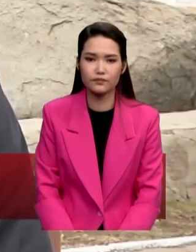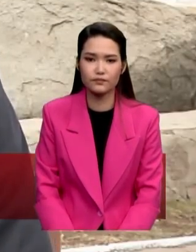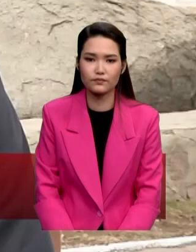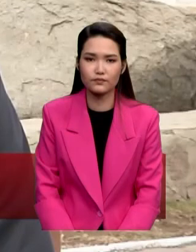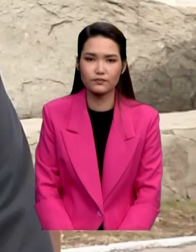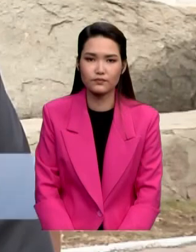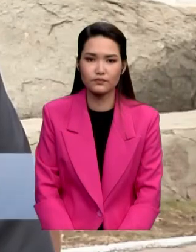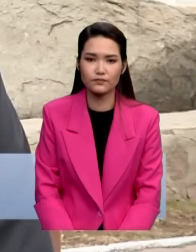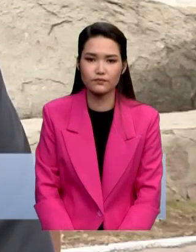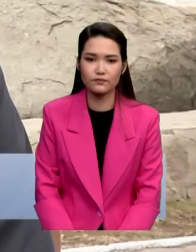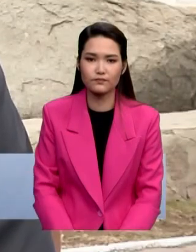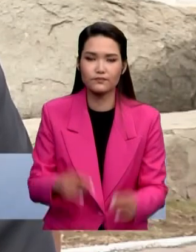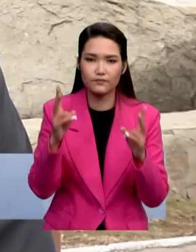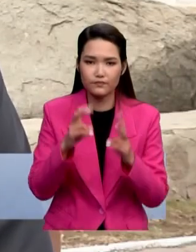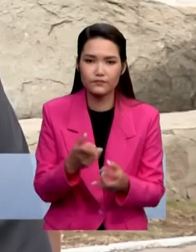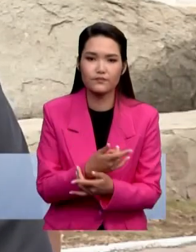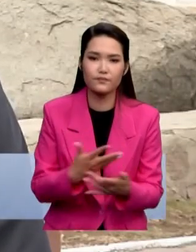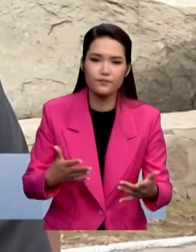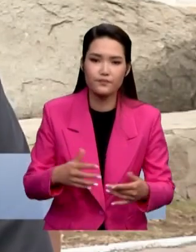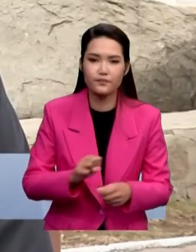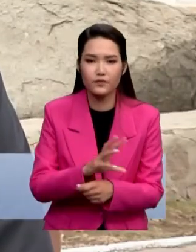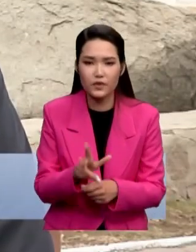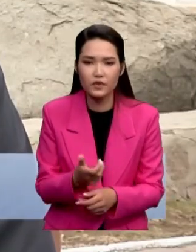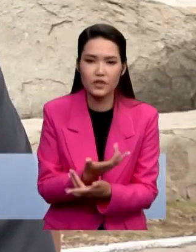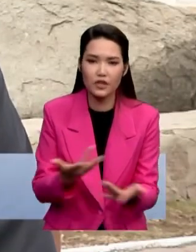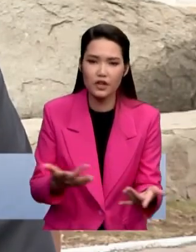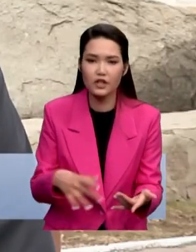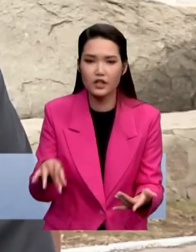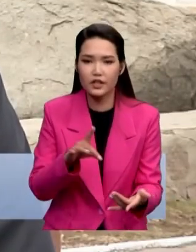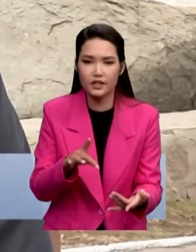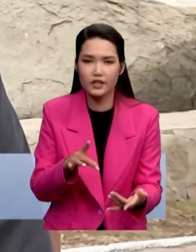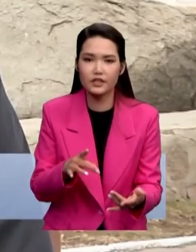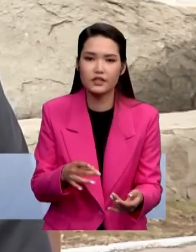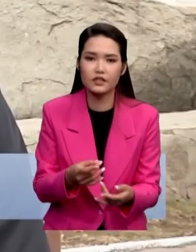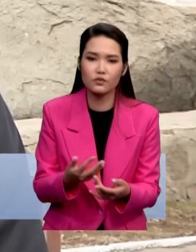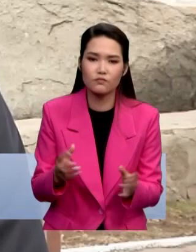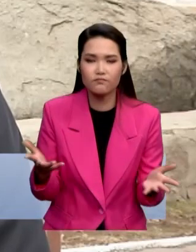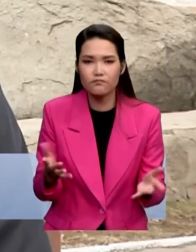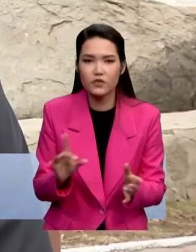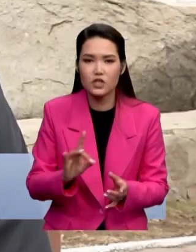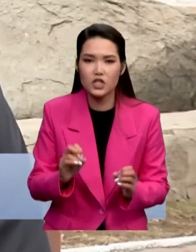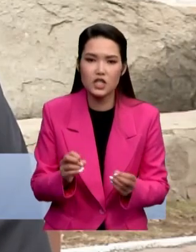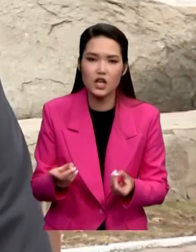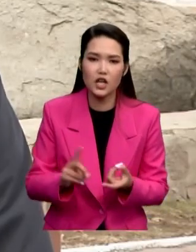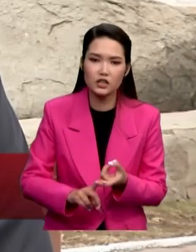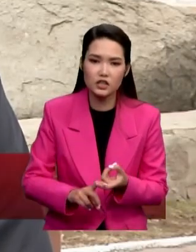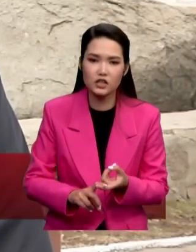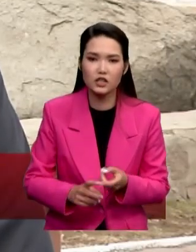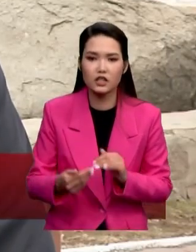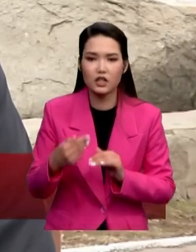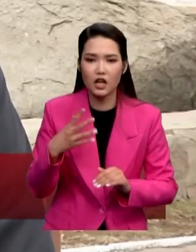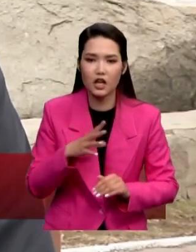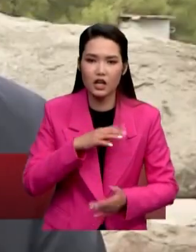Поваленные стены кирпича – это является облицовочным кирпичом. Не было связки с основным, так как она ранее